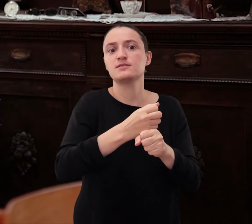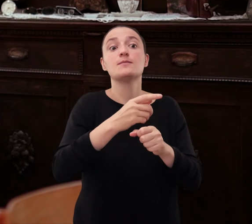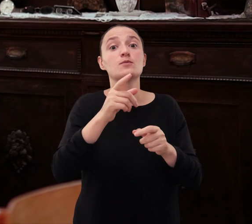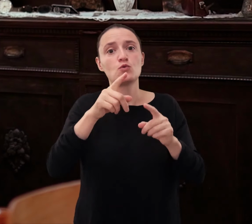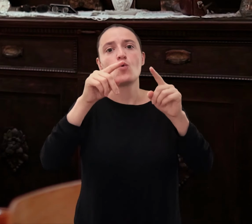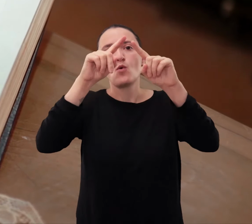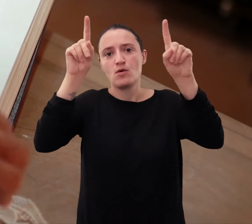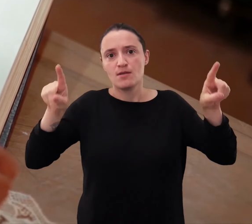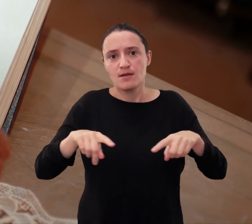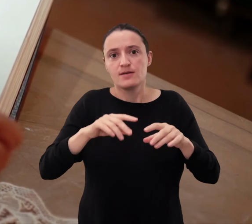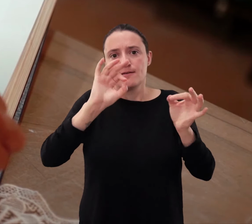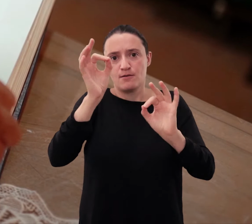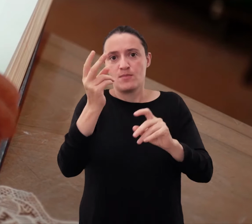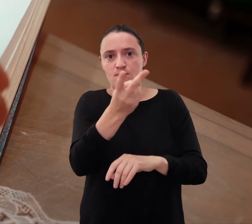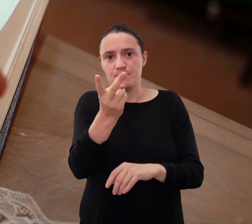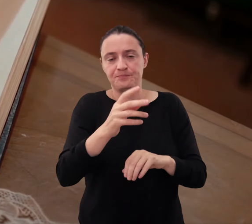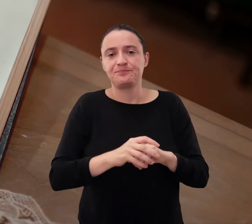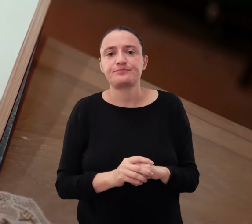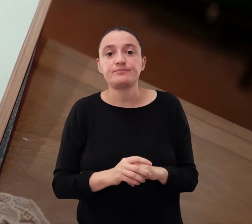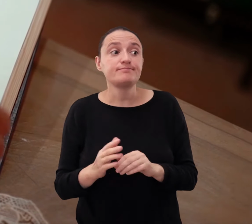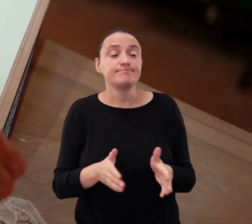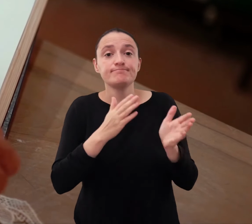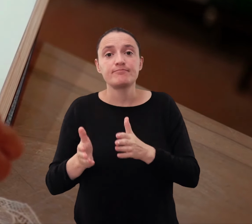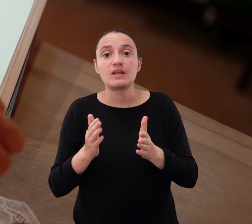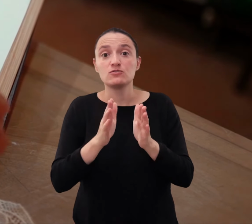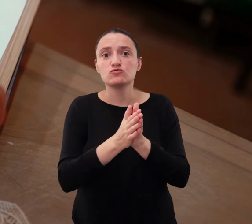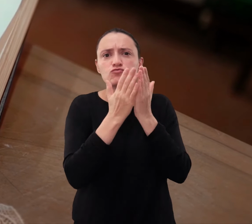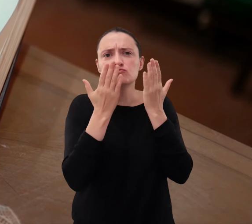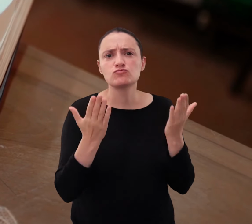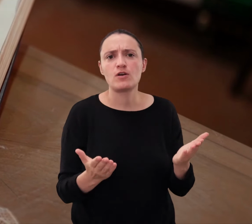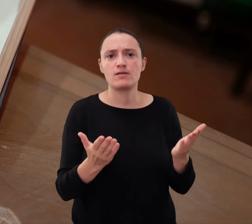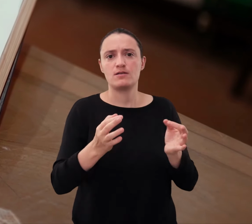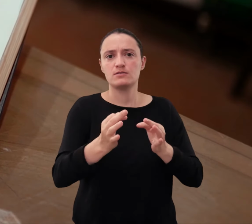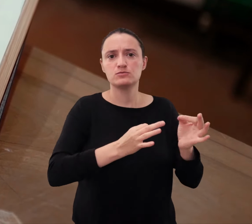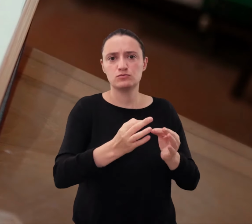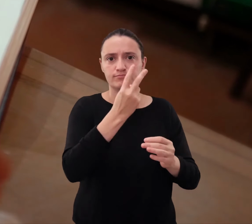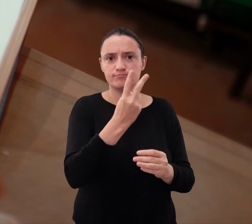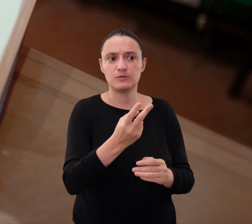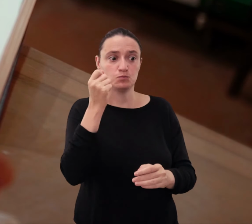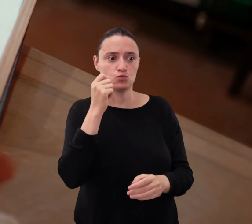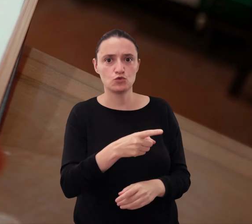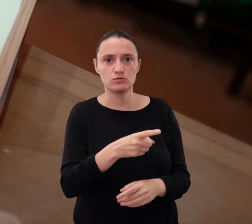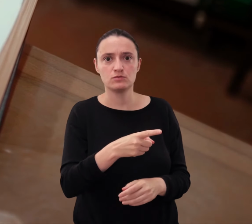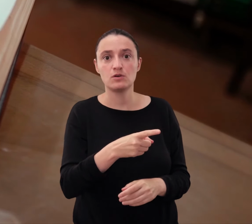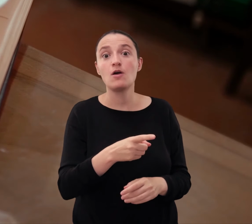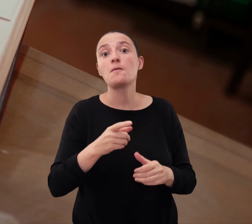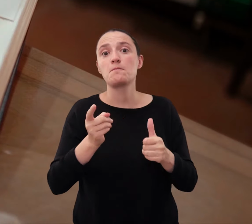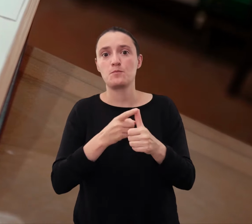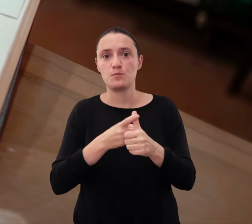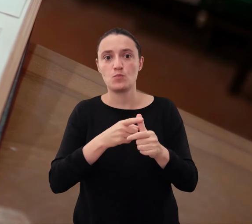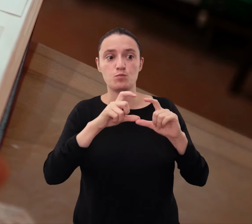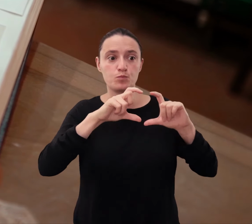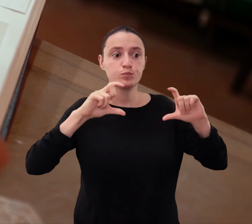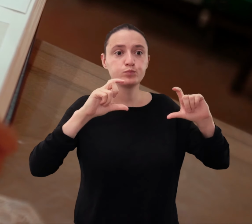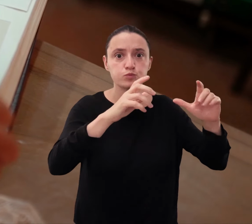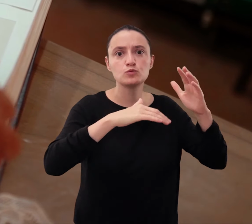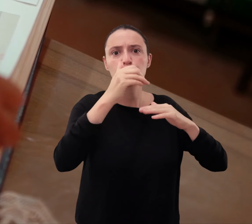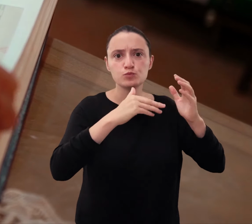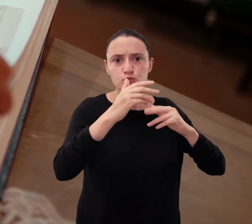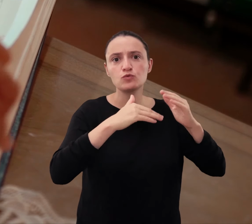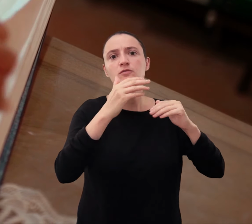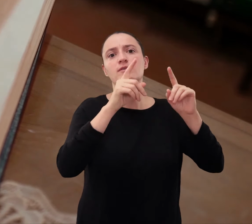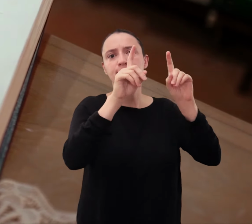naszego budynku, jak powstawał, historia rodzin, które tu mieszkały, są wszystkie wydarzenia,